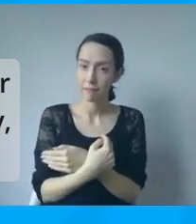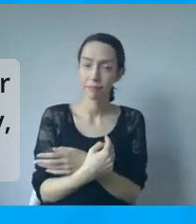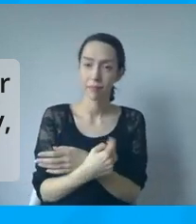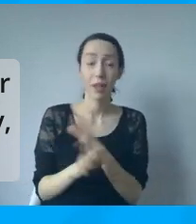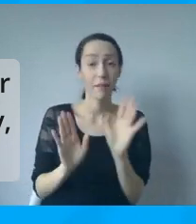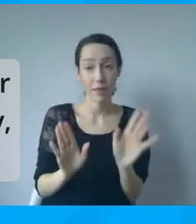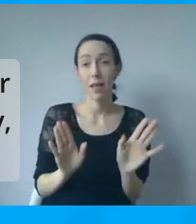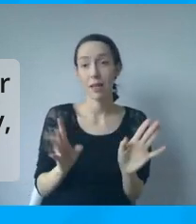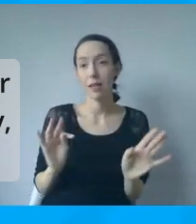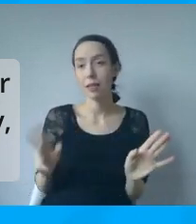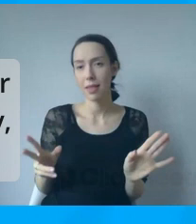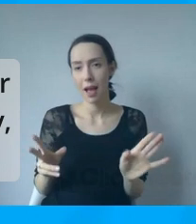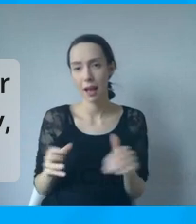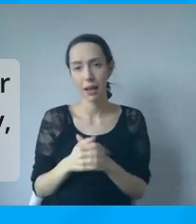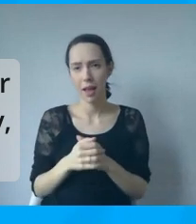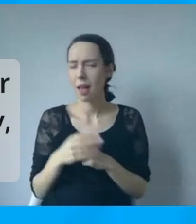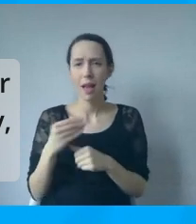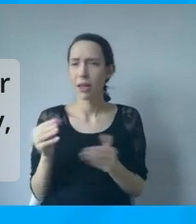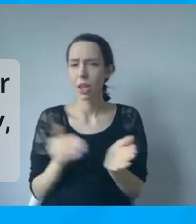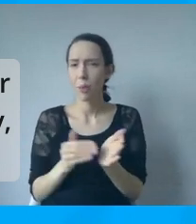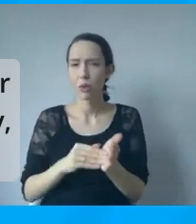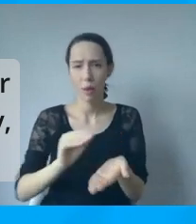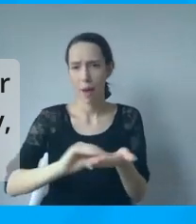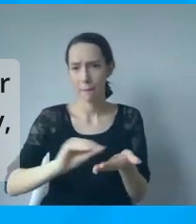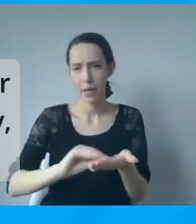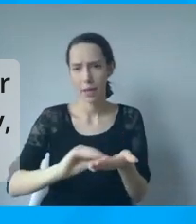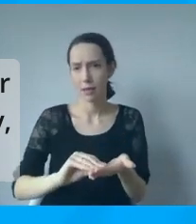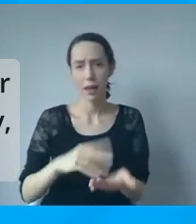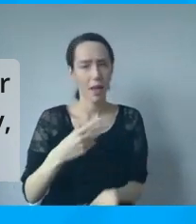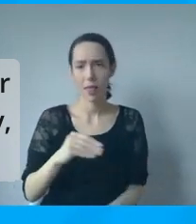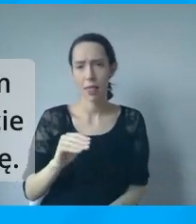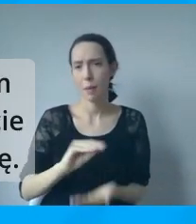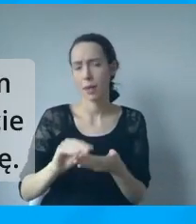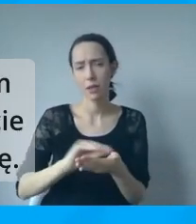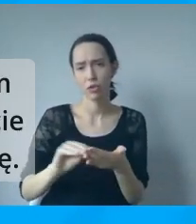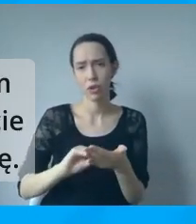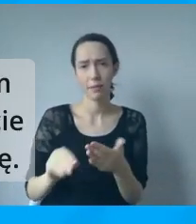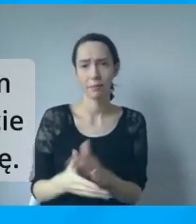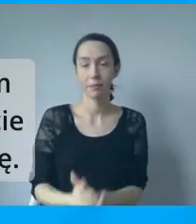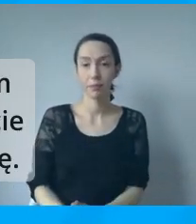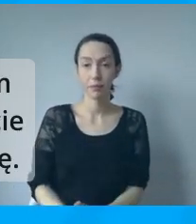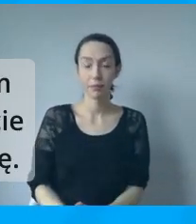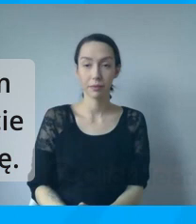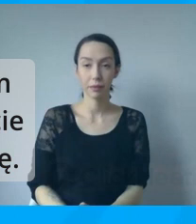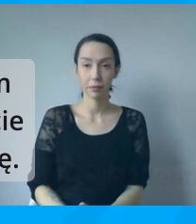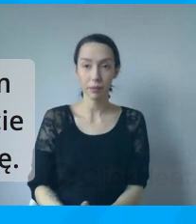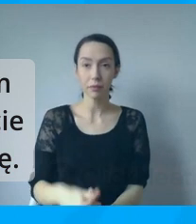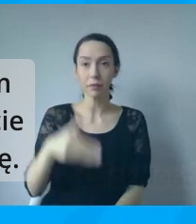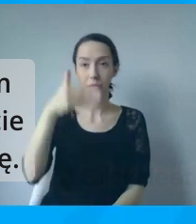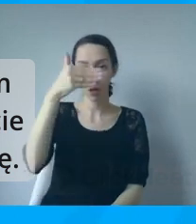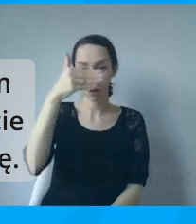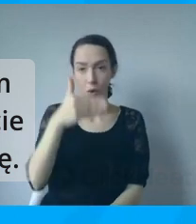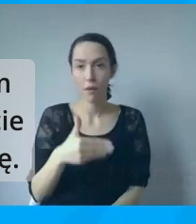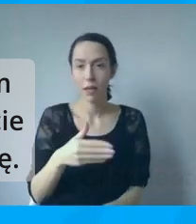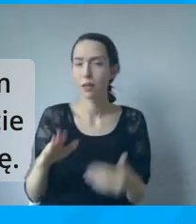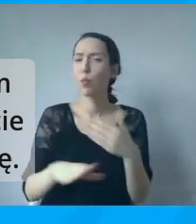to jak najbardziej podczas rozmowy można o tym powiedzieć. Natomiast wiecie, Wasz profil na LinkedInie jest profilem